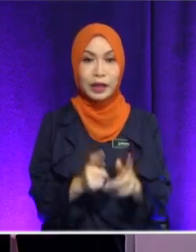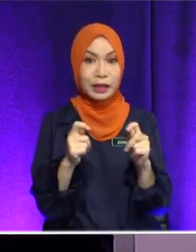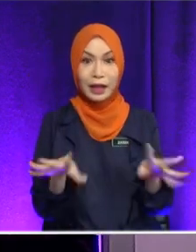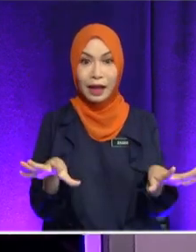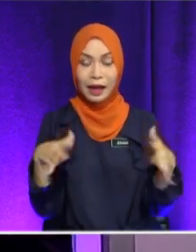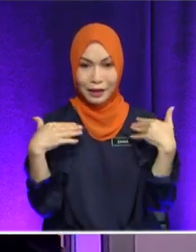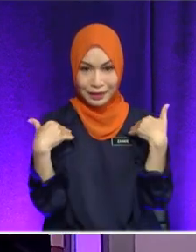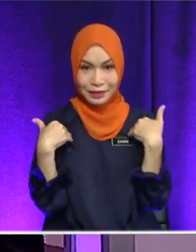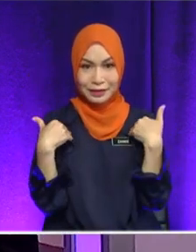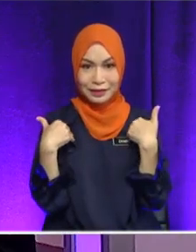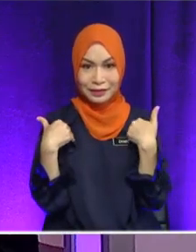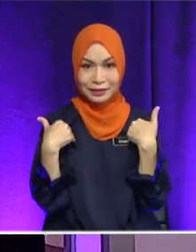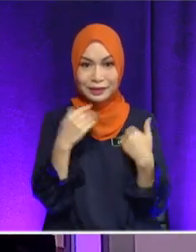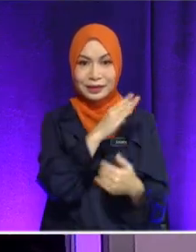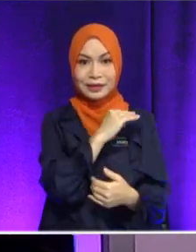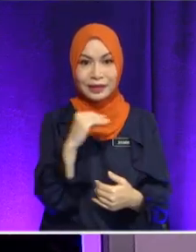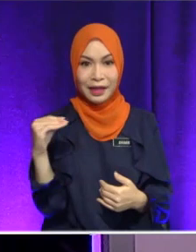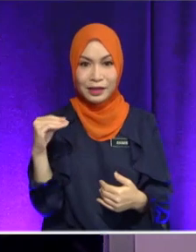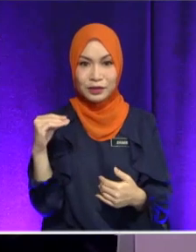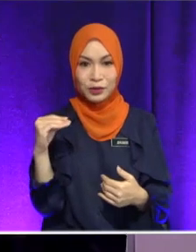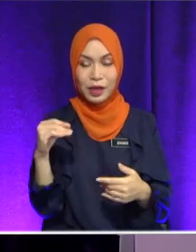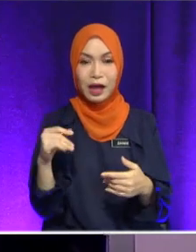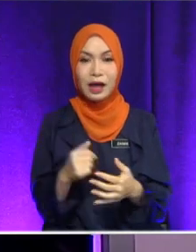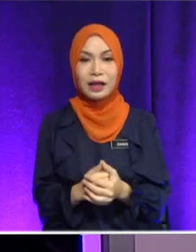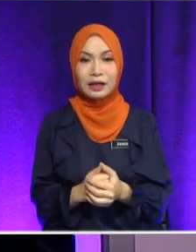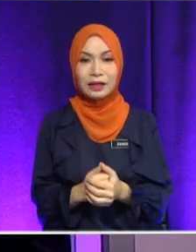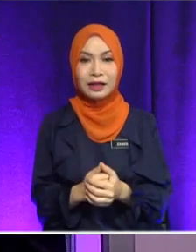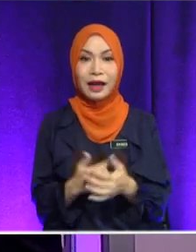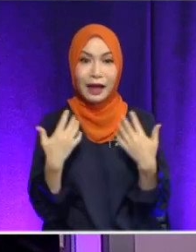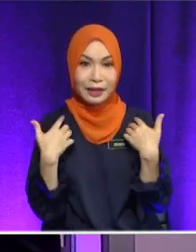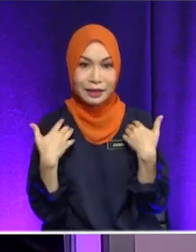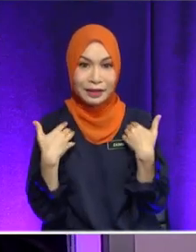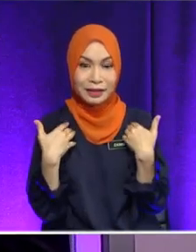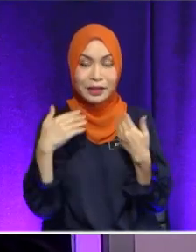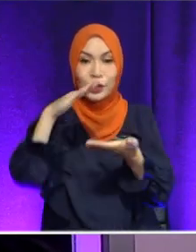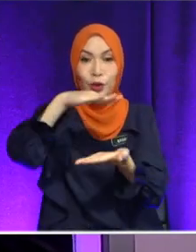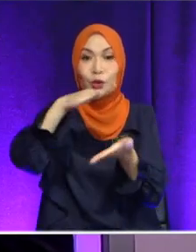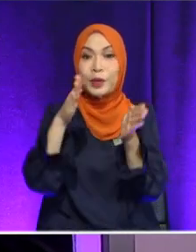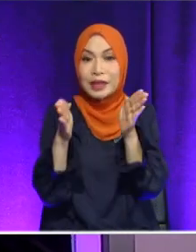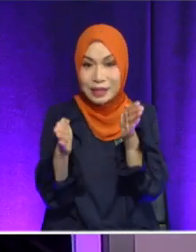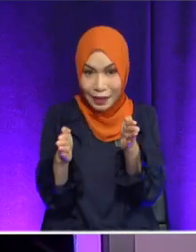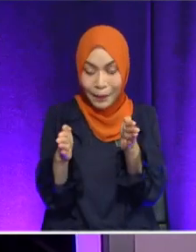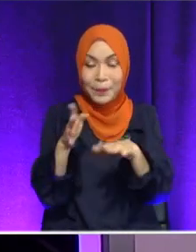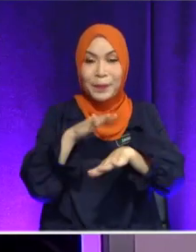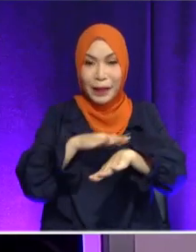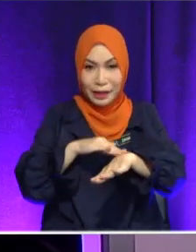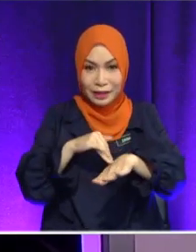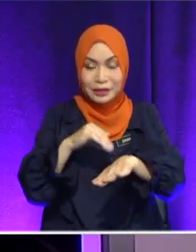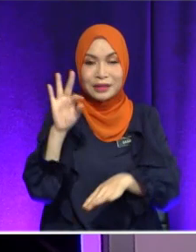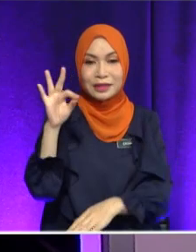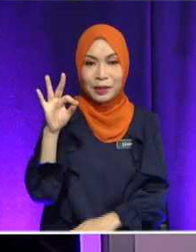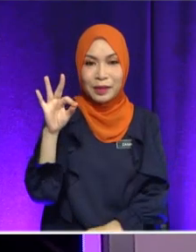eksperienz kita pergi ke aliran Kyubi zom Oke aligator item ini bermula pada 1907 hingga